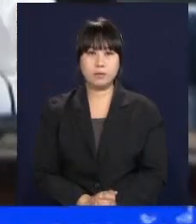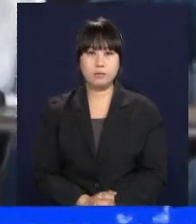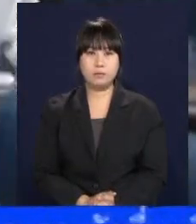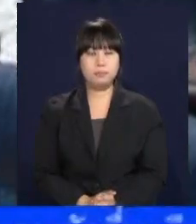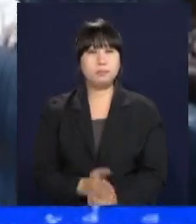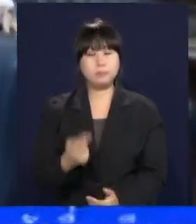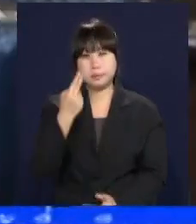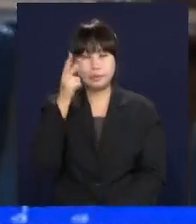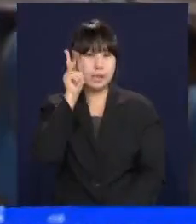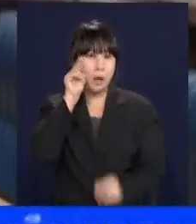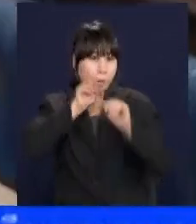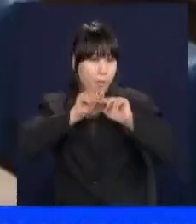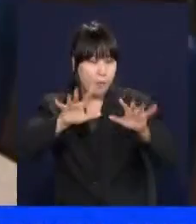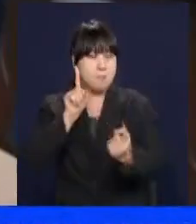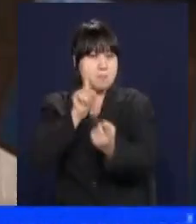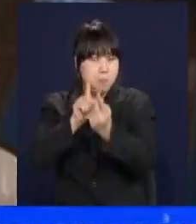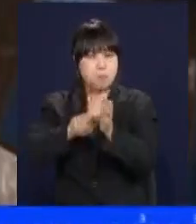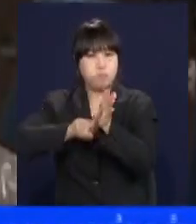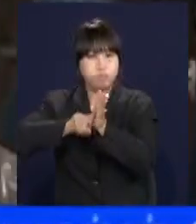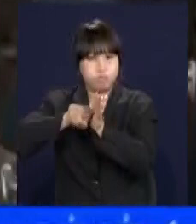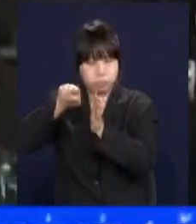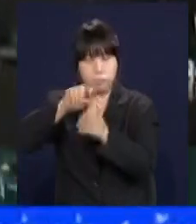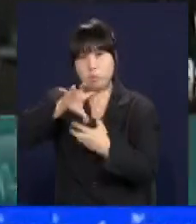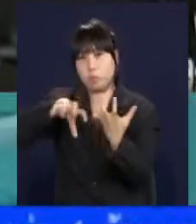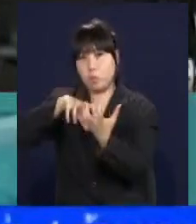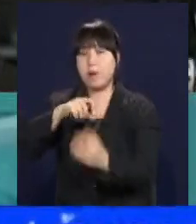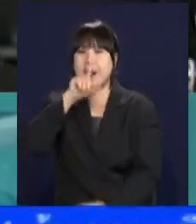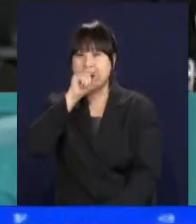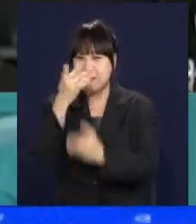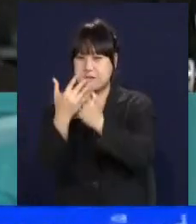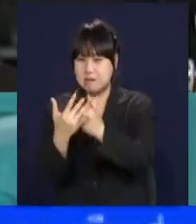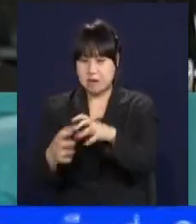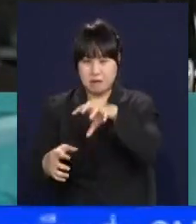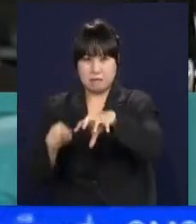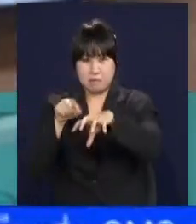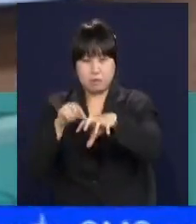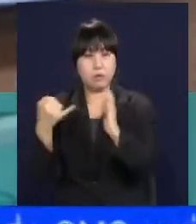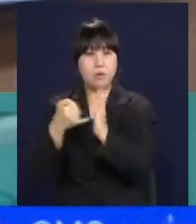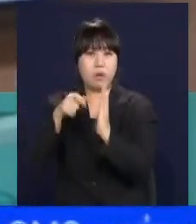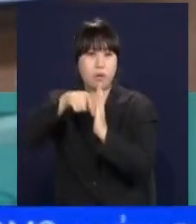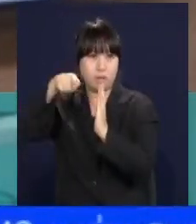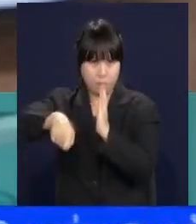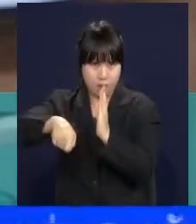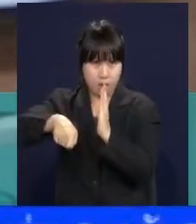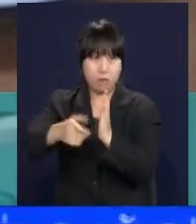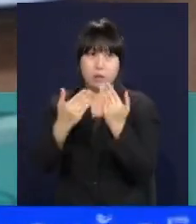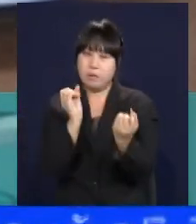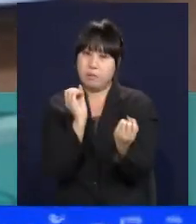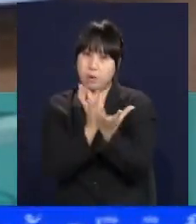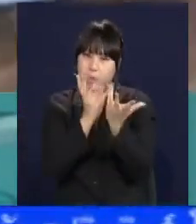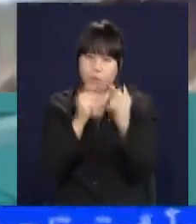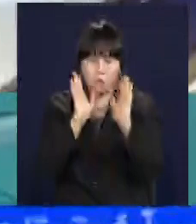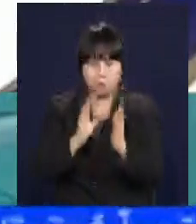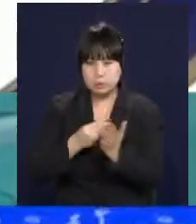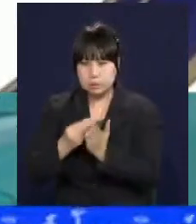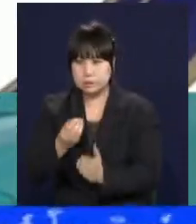จากกระแสข่าวพบเชื้ออหิวาเทียมปนเปื้อนอยู่ในเลือดไก่ในพื้นที่จังหวัดนครราชสีมาจนส่งผลกระทบต่อความเชื่อมั่นใน